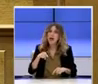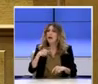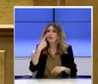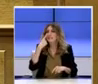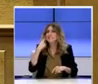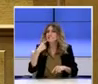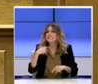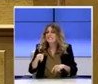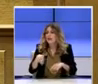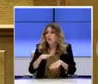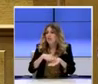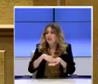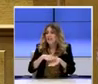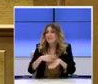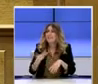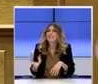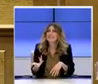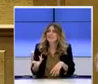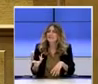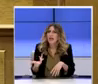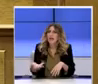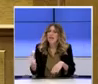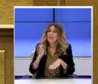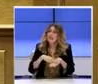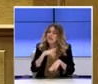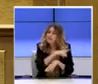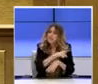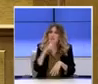εξαιτίας των ιδεολειπτικών σας αιμονών,